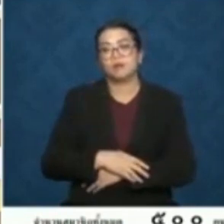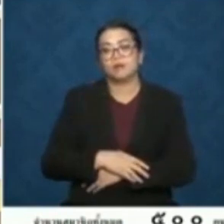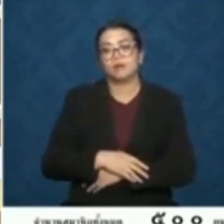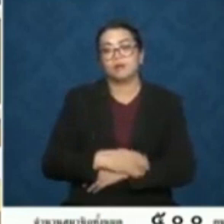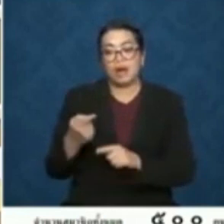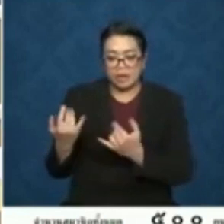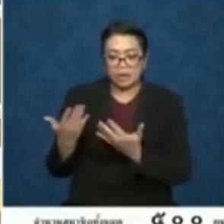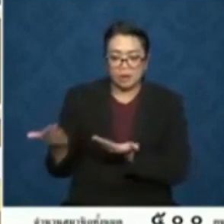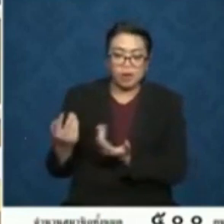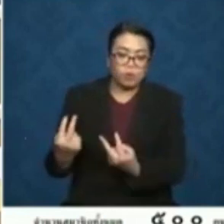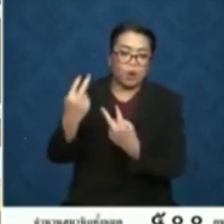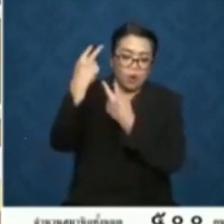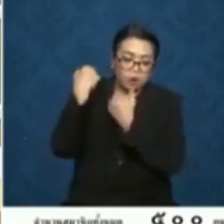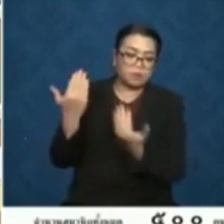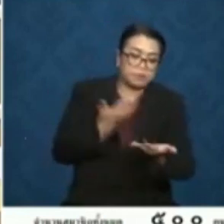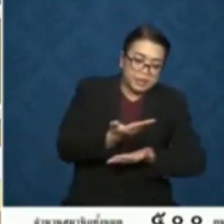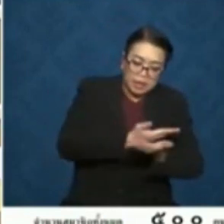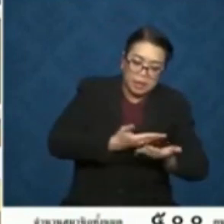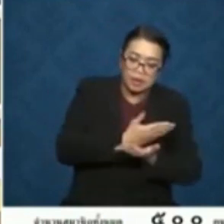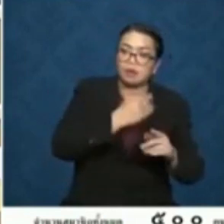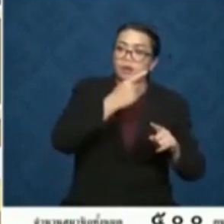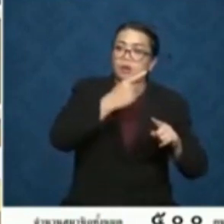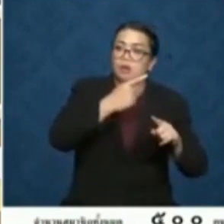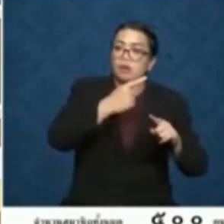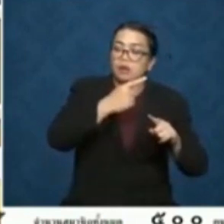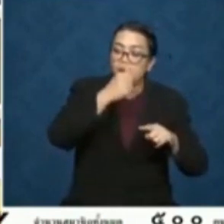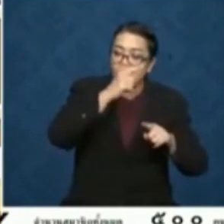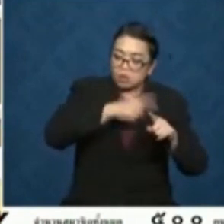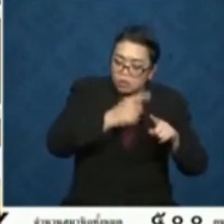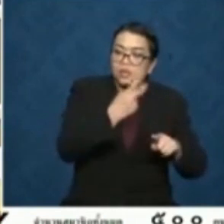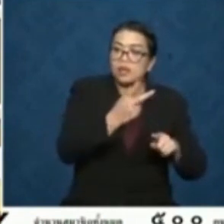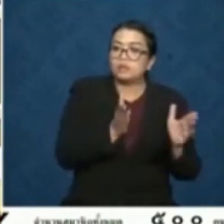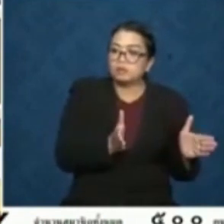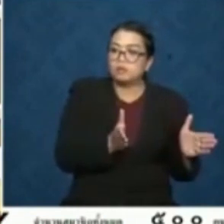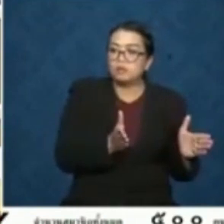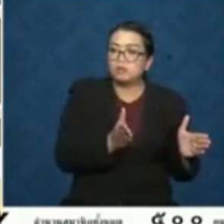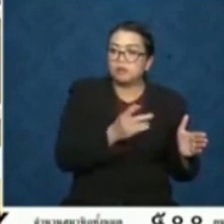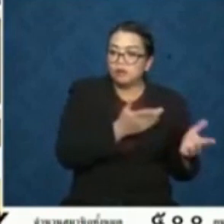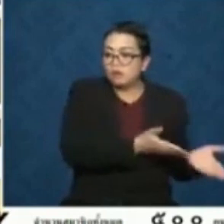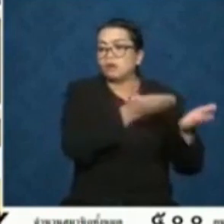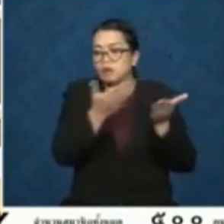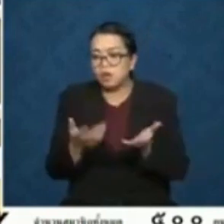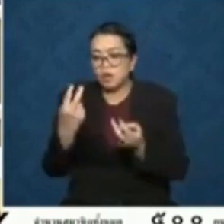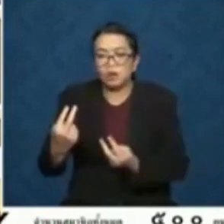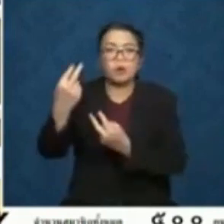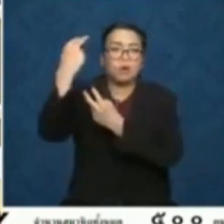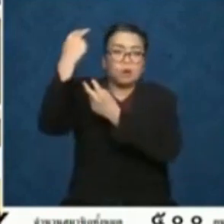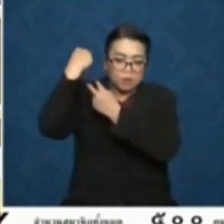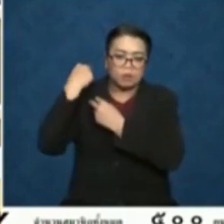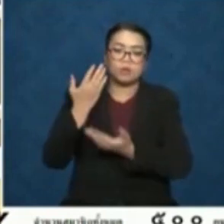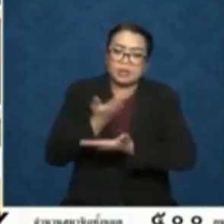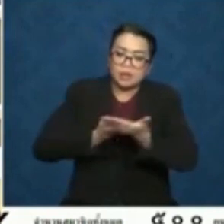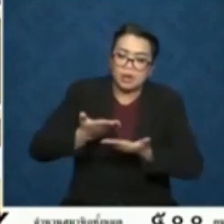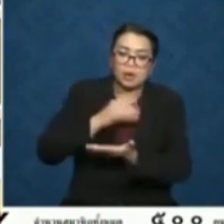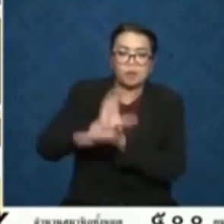แล้ววันนี้คุณเอากับกฎหมายไป2เดือน60วันสุดท้ายกลับมายื่นใหม่เริ่มกระบวนการ